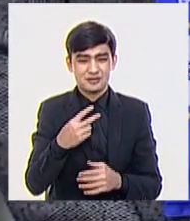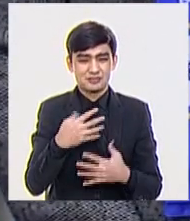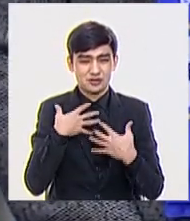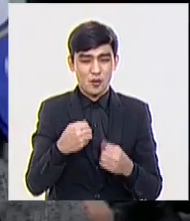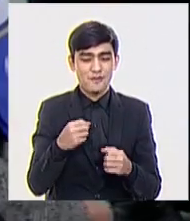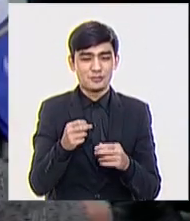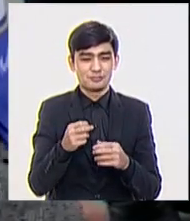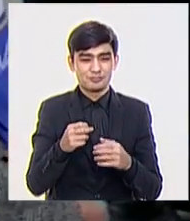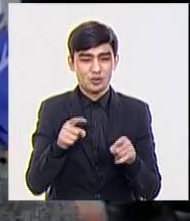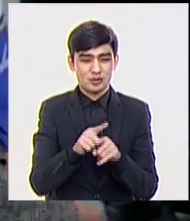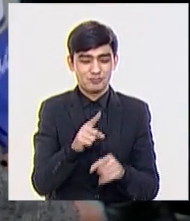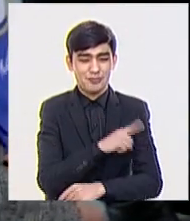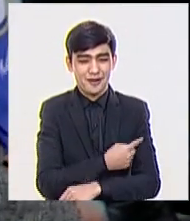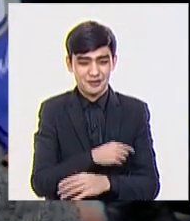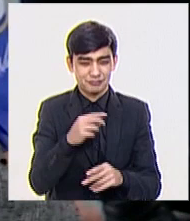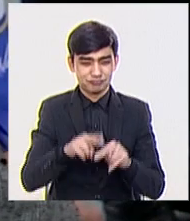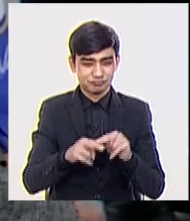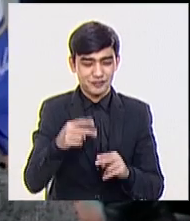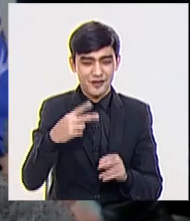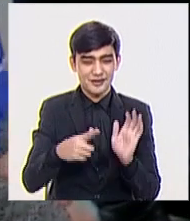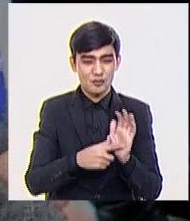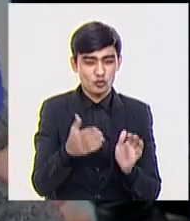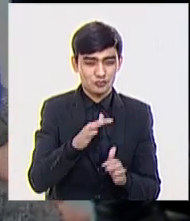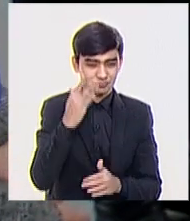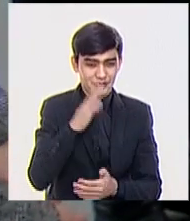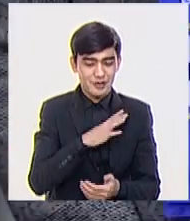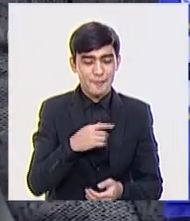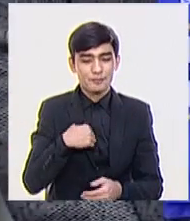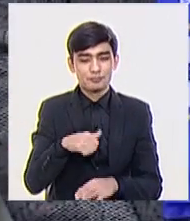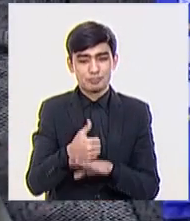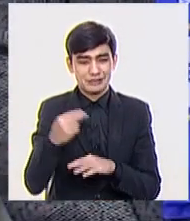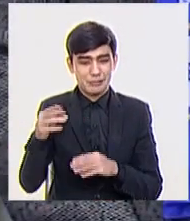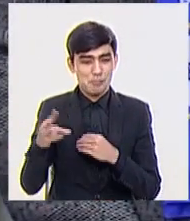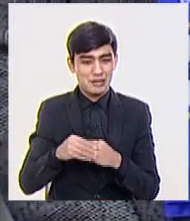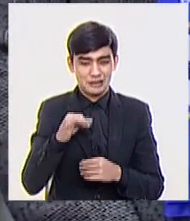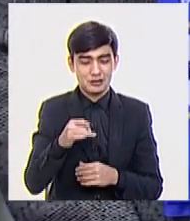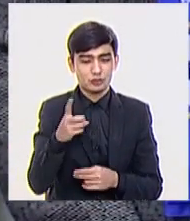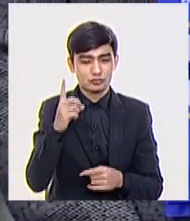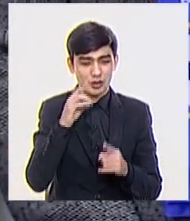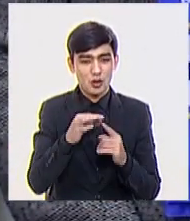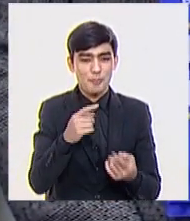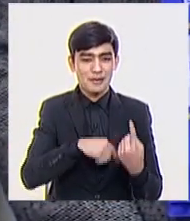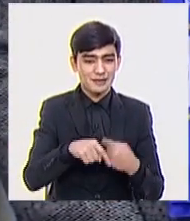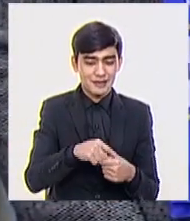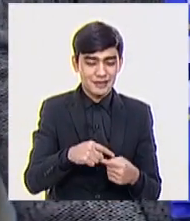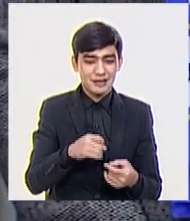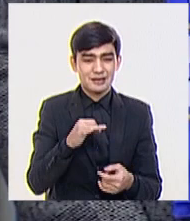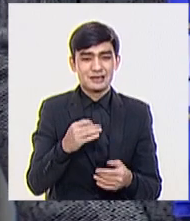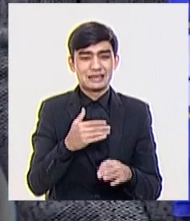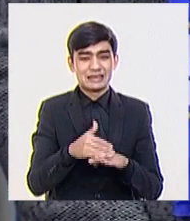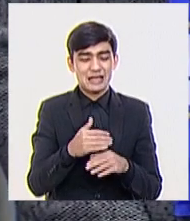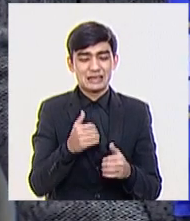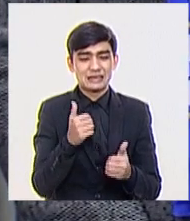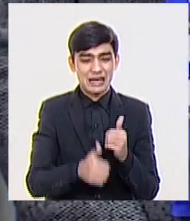нысанын салмақ. Елбасының бір сөзі бар, әрине біз дамимыз десек, онда жалпы шағын және орта бизнес жақсы даму керек. Жақсы